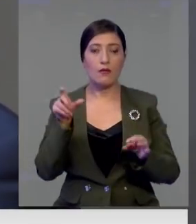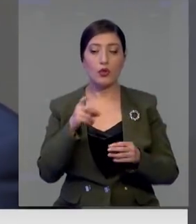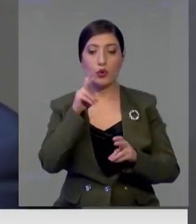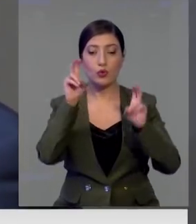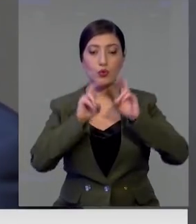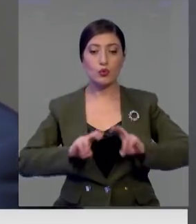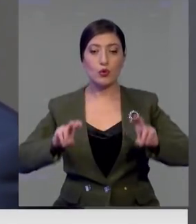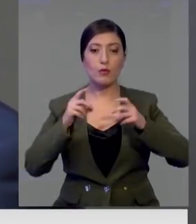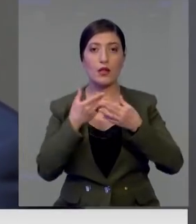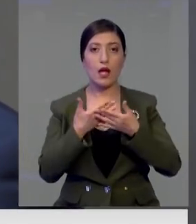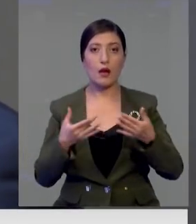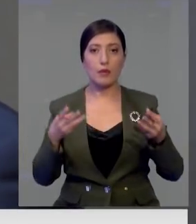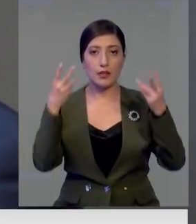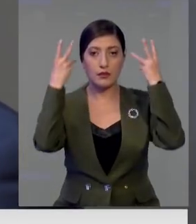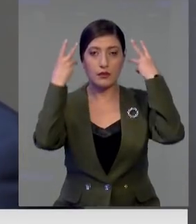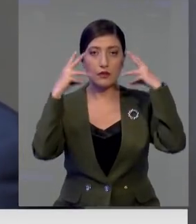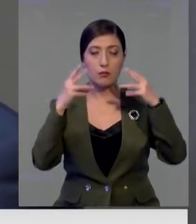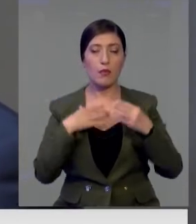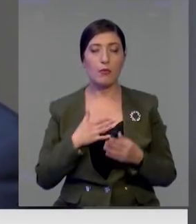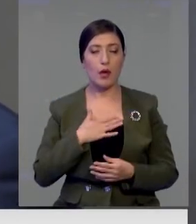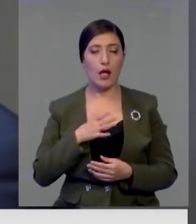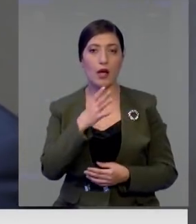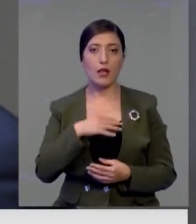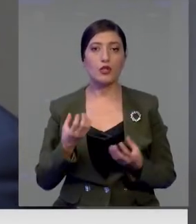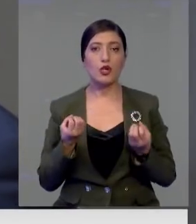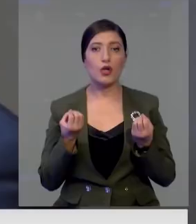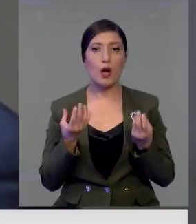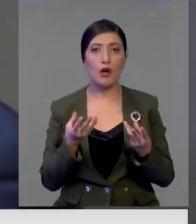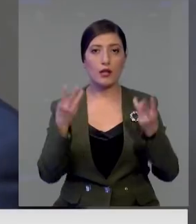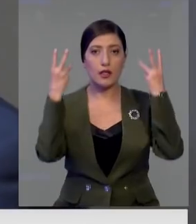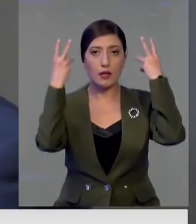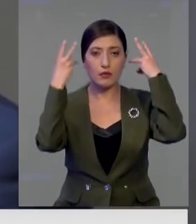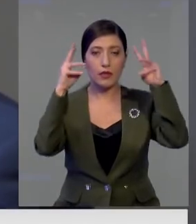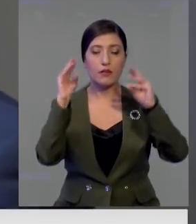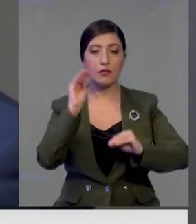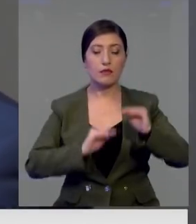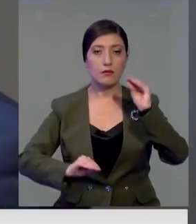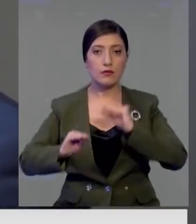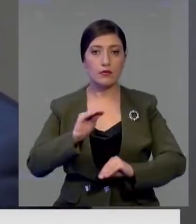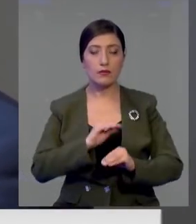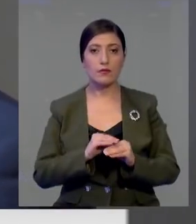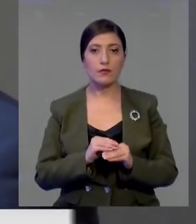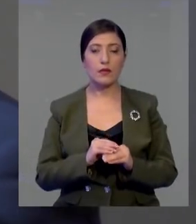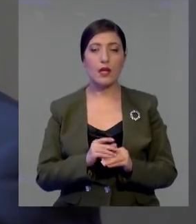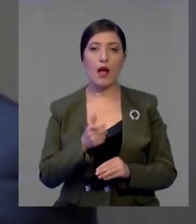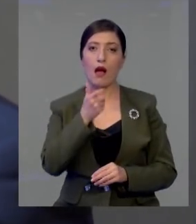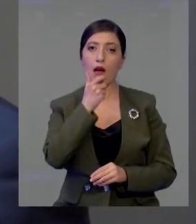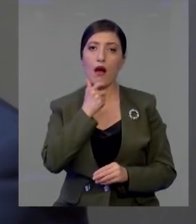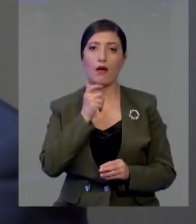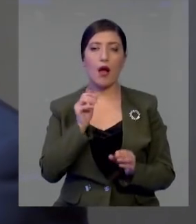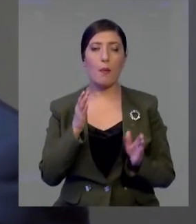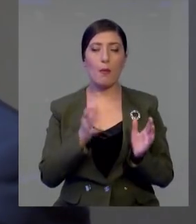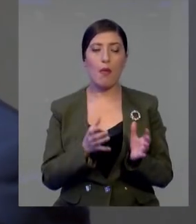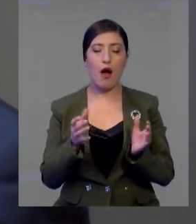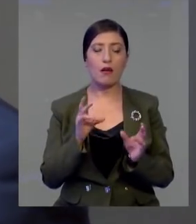մեխանիզմներ եւ դեռ շարունակելու ենք նման մեխանիզմների ներդրումը, ինչպես նաեւ կարգապահական պատասխանության ինստիտուտն